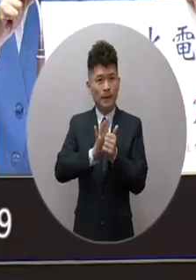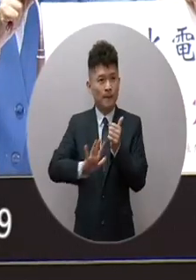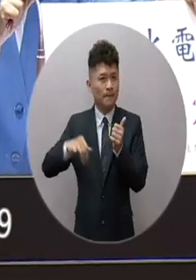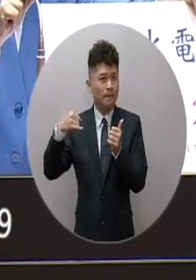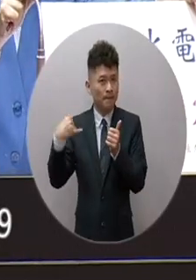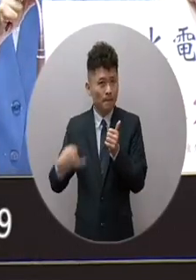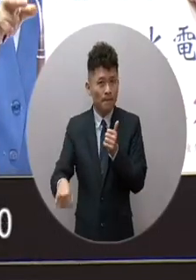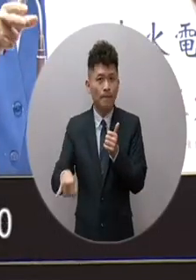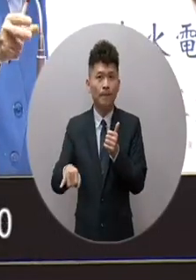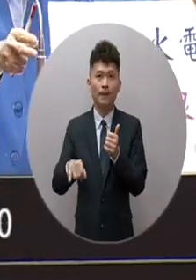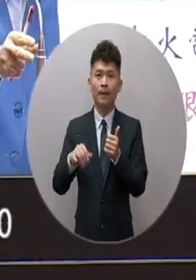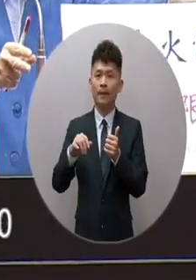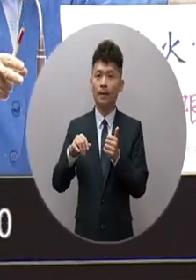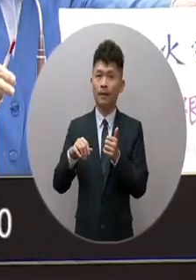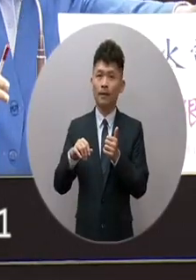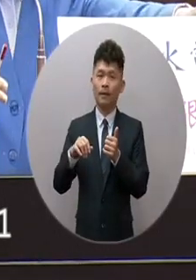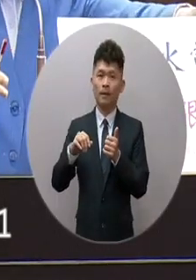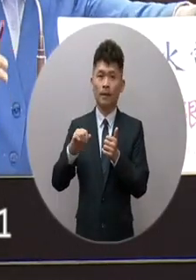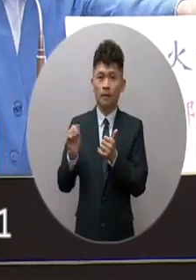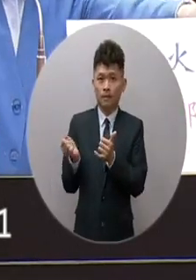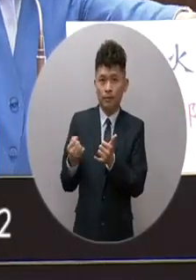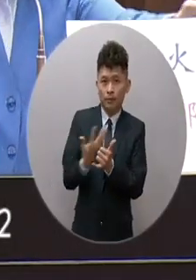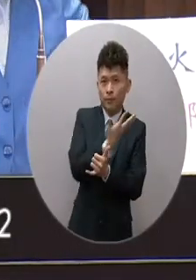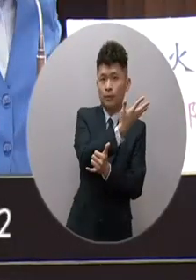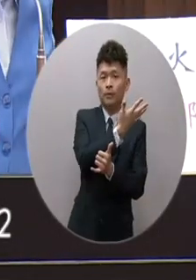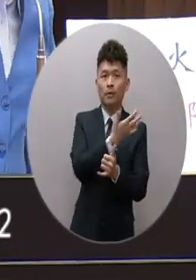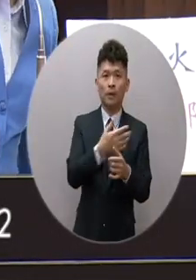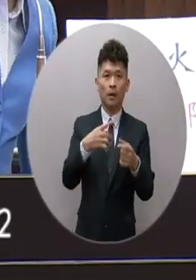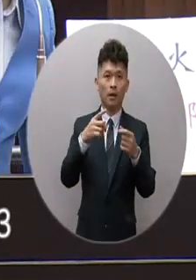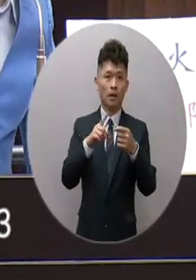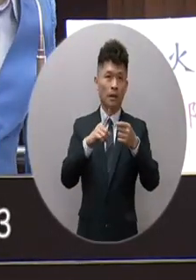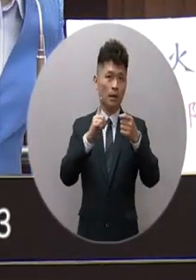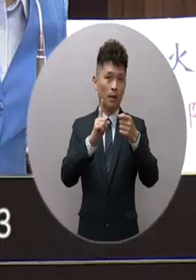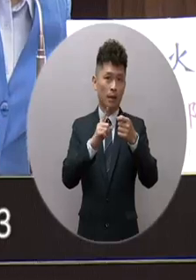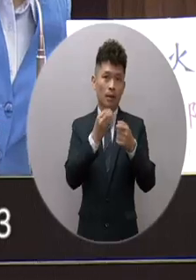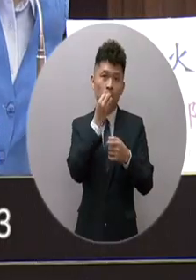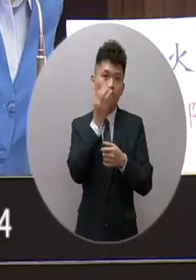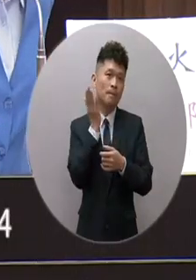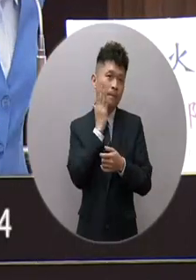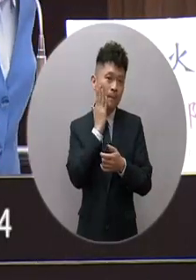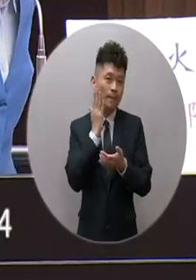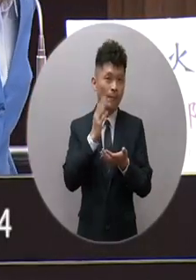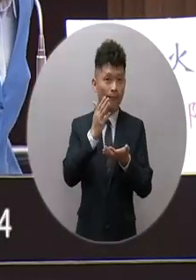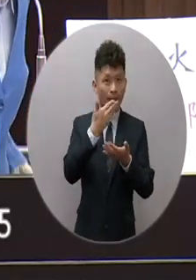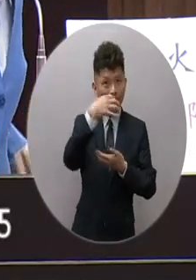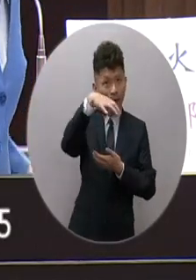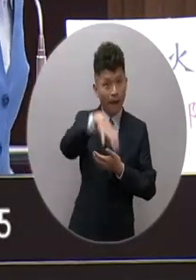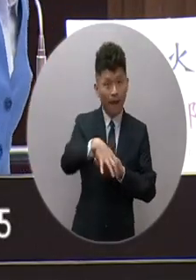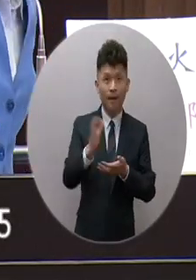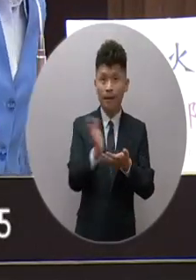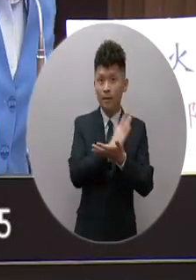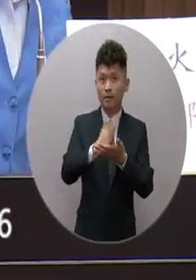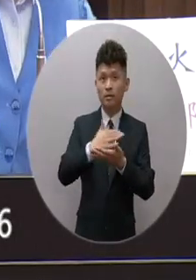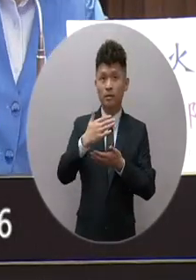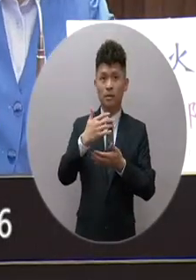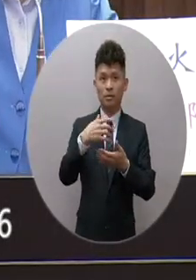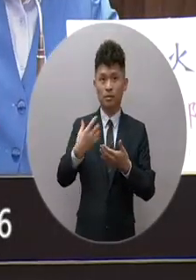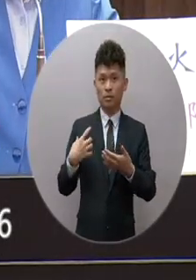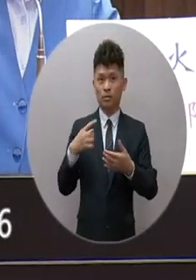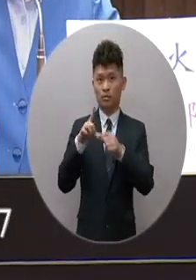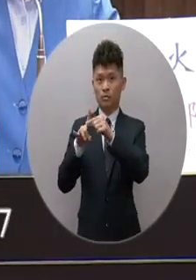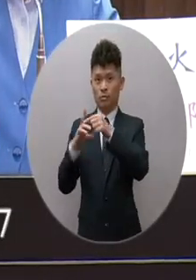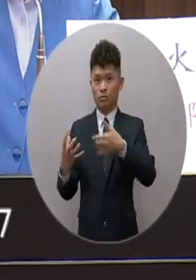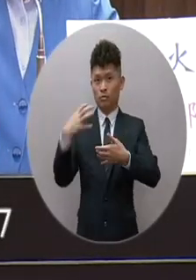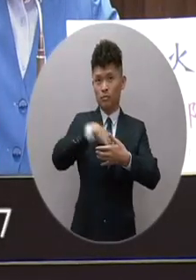天龙国。连米其林评鉴都不给我们，然后供应北部人的发电，这样子对中部